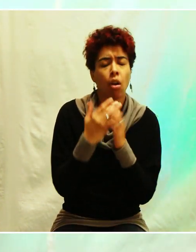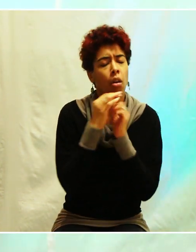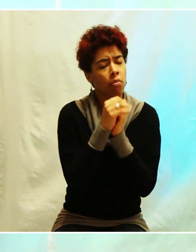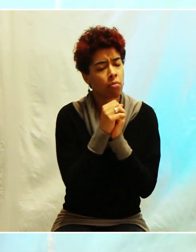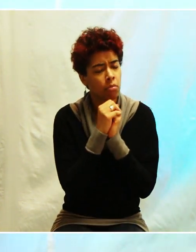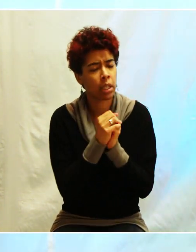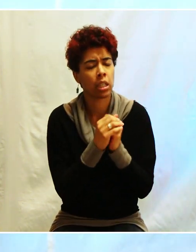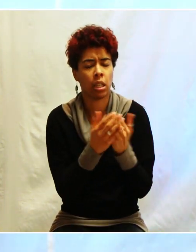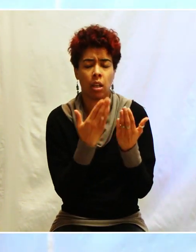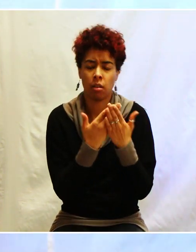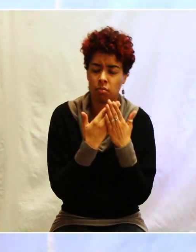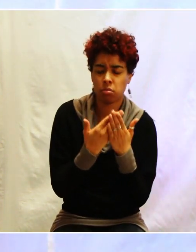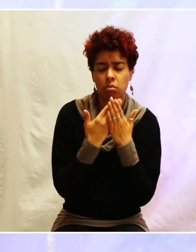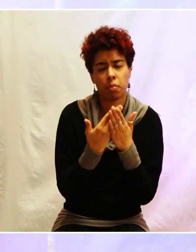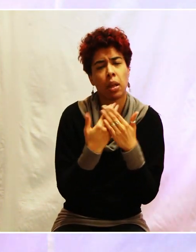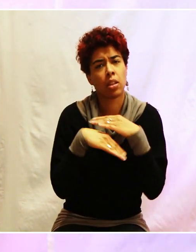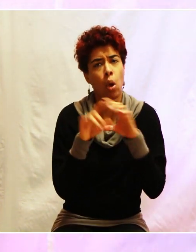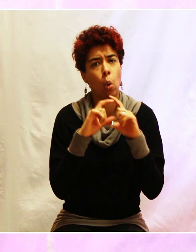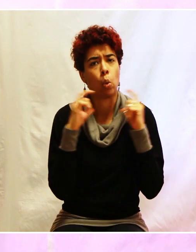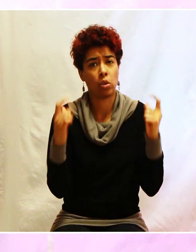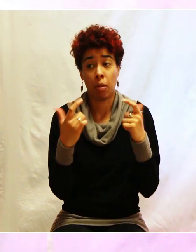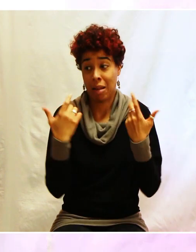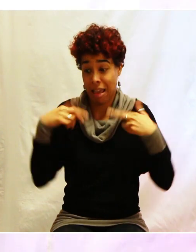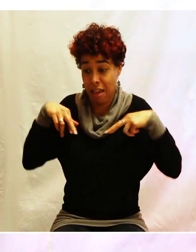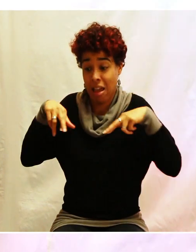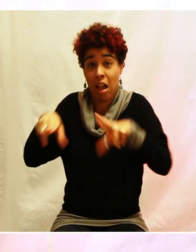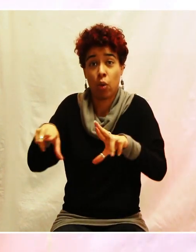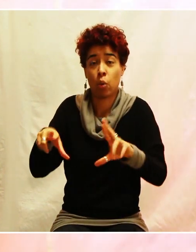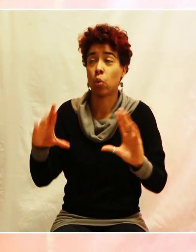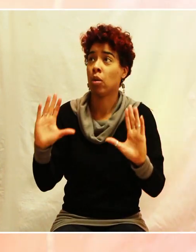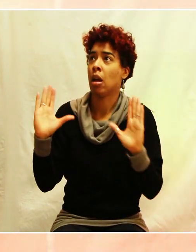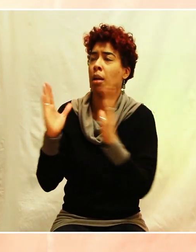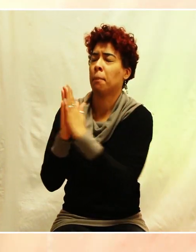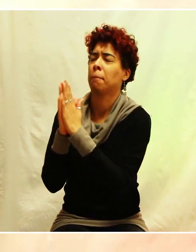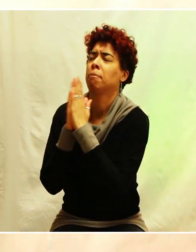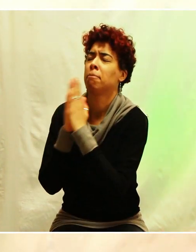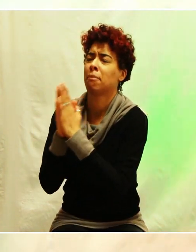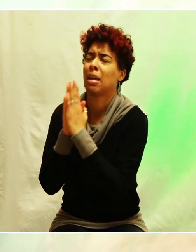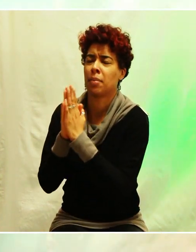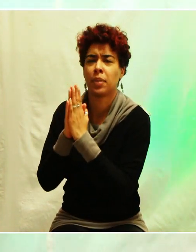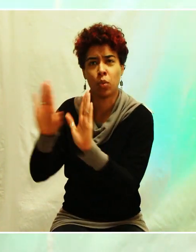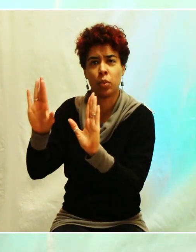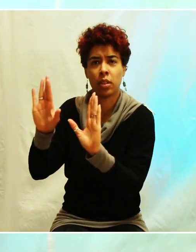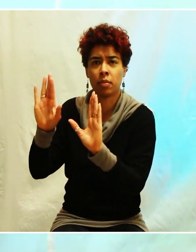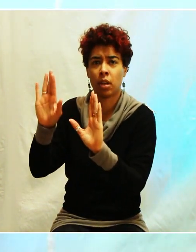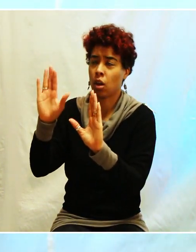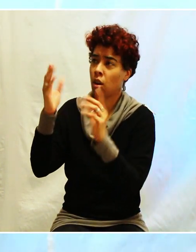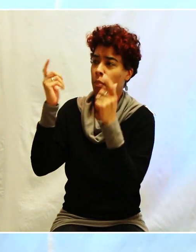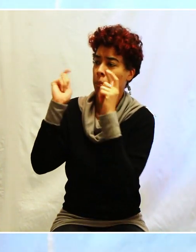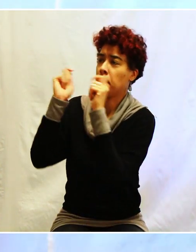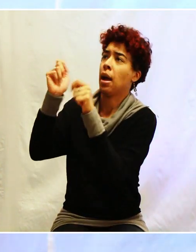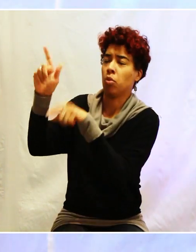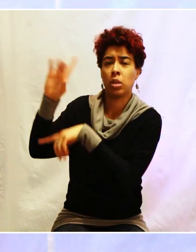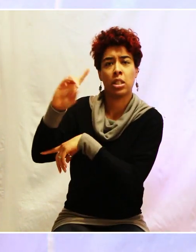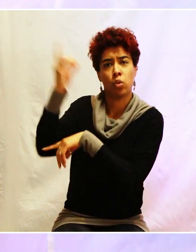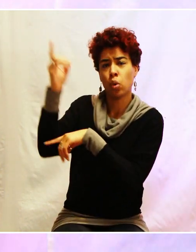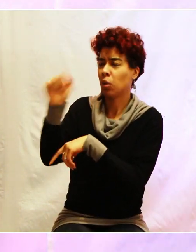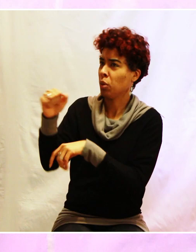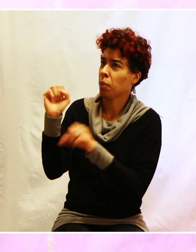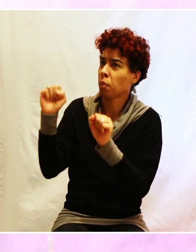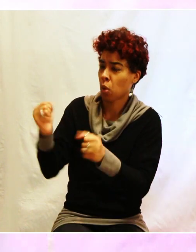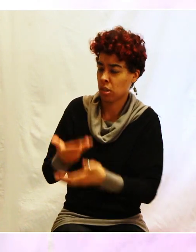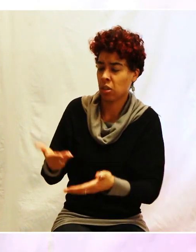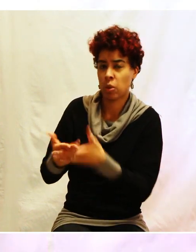de prier au temple. Là, c'est en pleine rue qu'il prie Jésus-Christ. Il reconnaît qu'il est Dieu et qu'il est capable de faire quelque chose dans sa